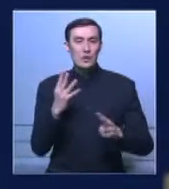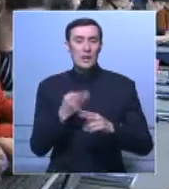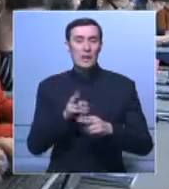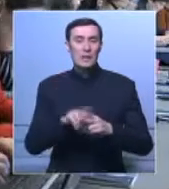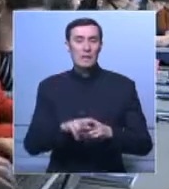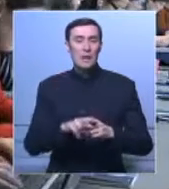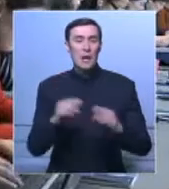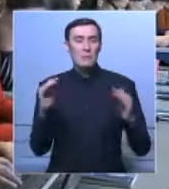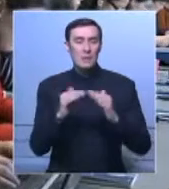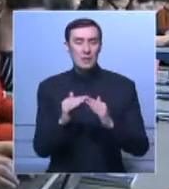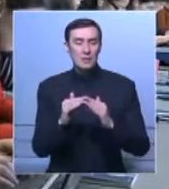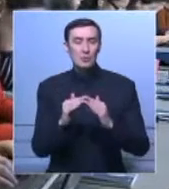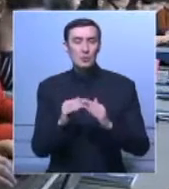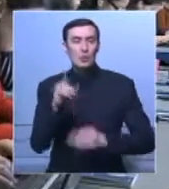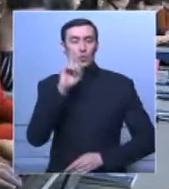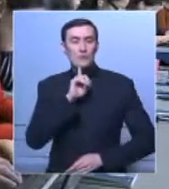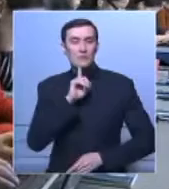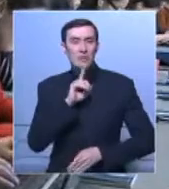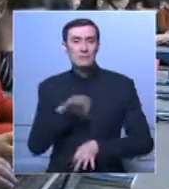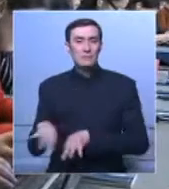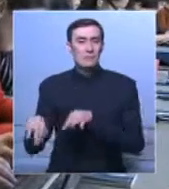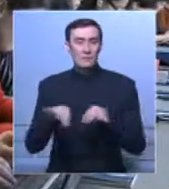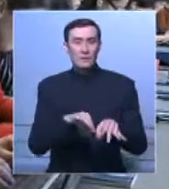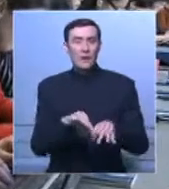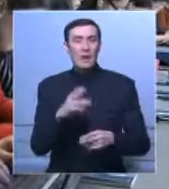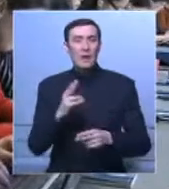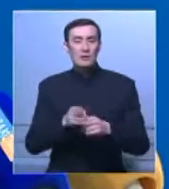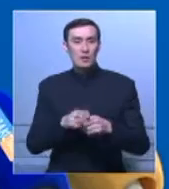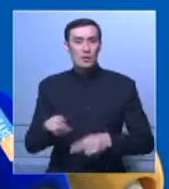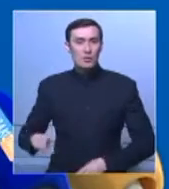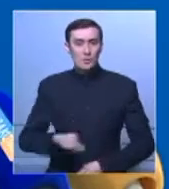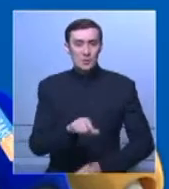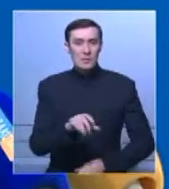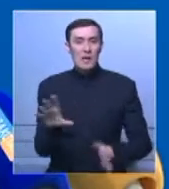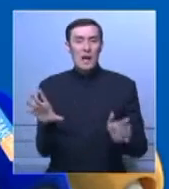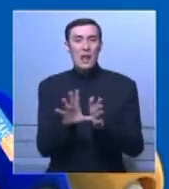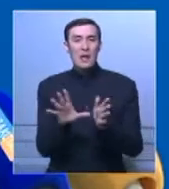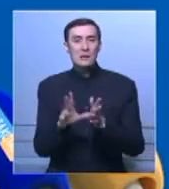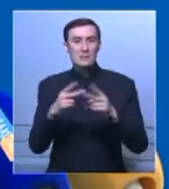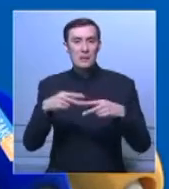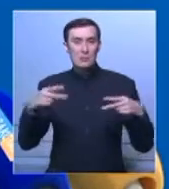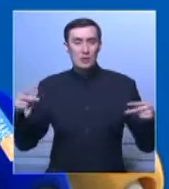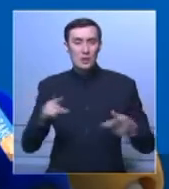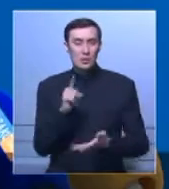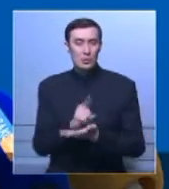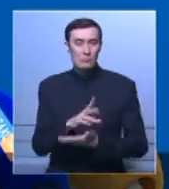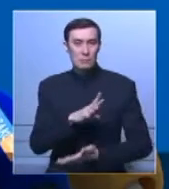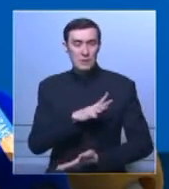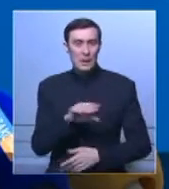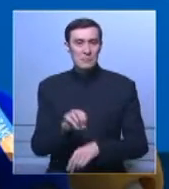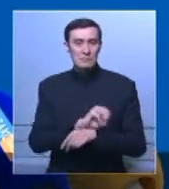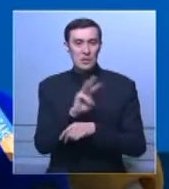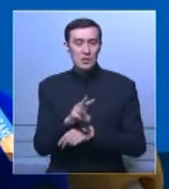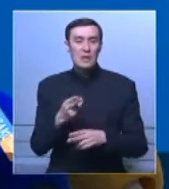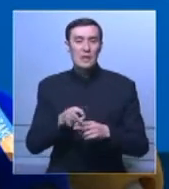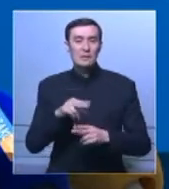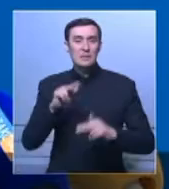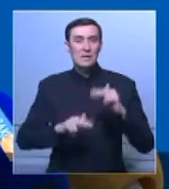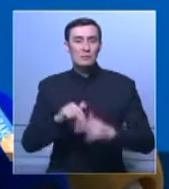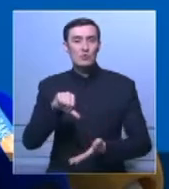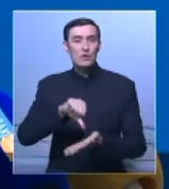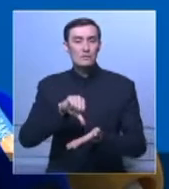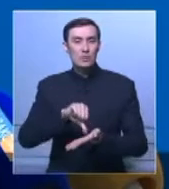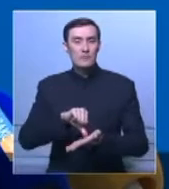этого объекта это подъездные железнодорожные пути, объекты электроснабжения. В период строительства на этом объекте